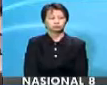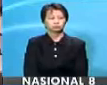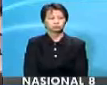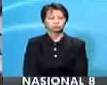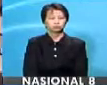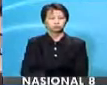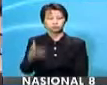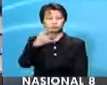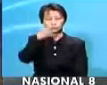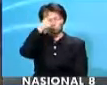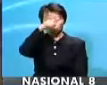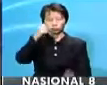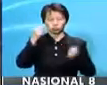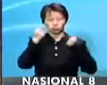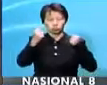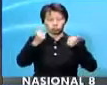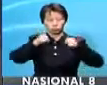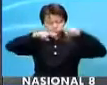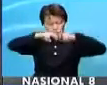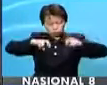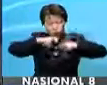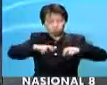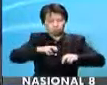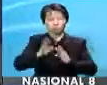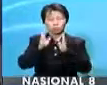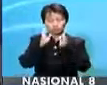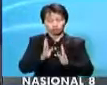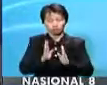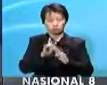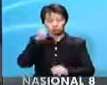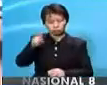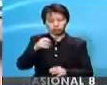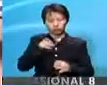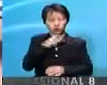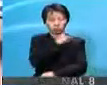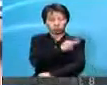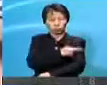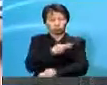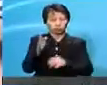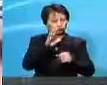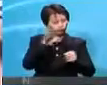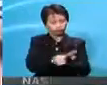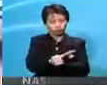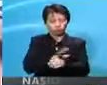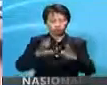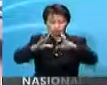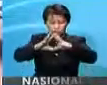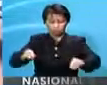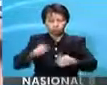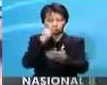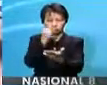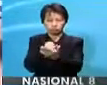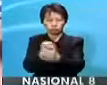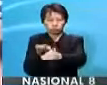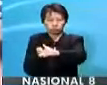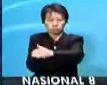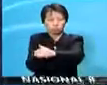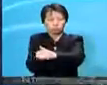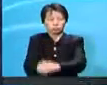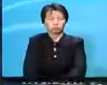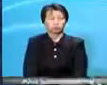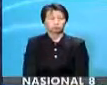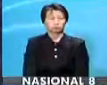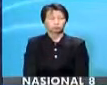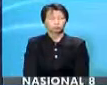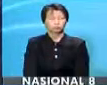Selain itu, bagi mengukuhkan lagi penyiasatan, badan itu juga mesti mempunyai kuasa veto dalam membantras jenayah rasuah. So